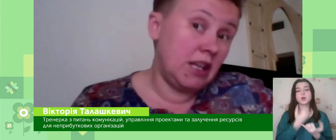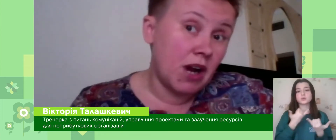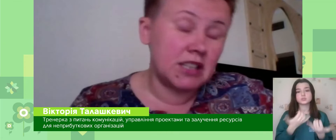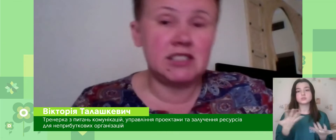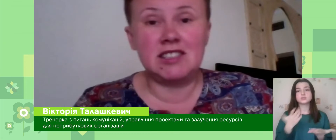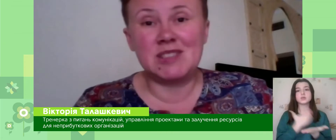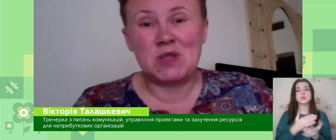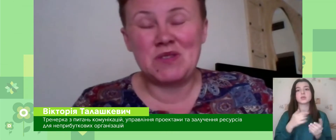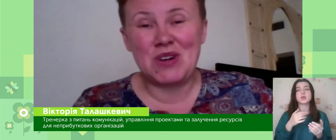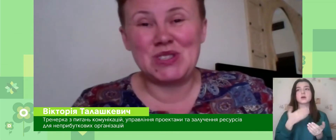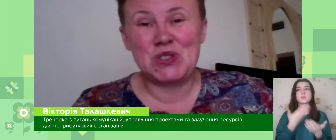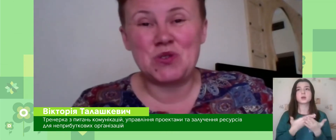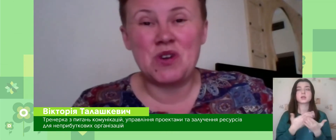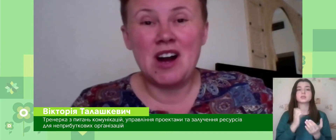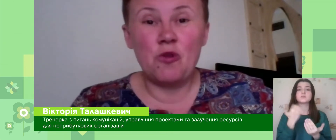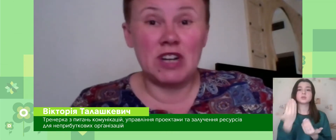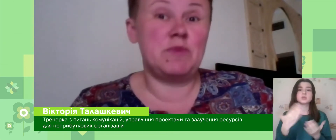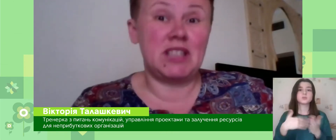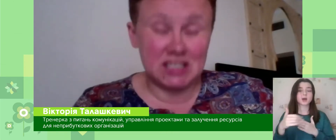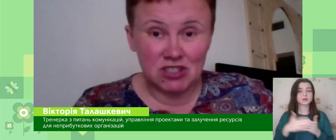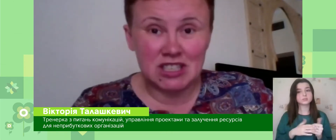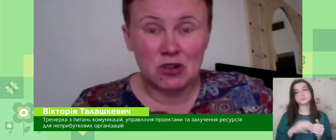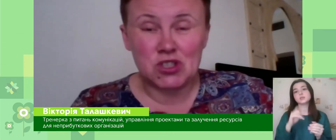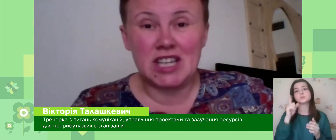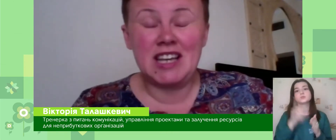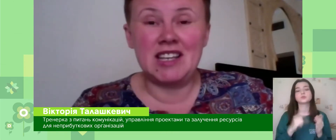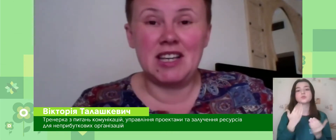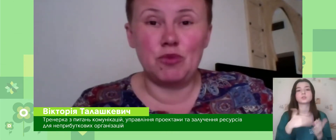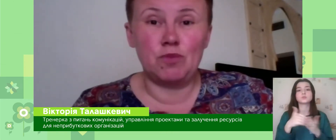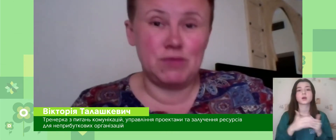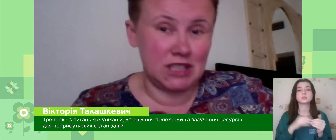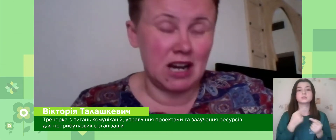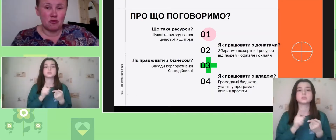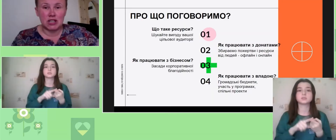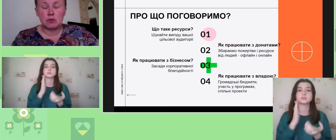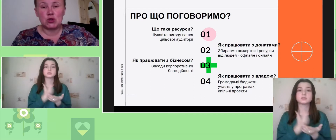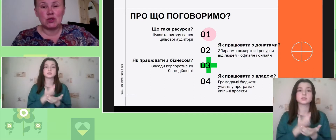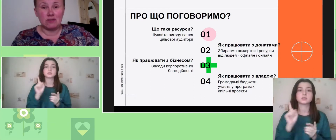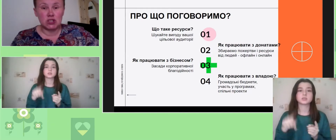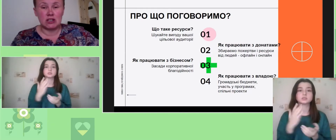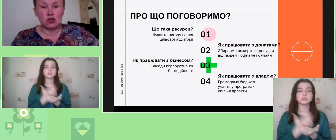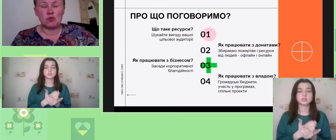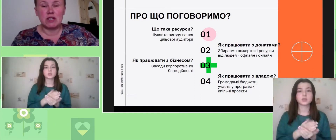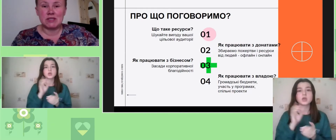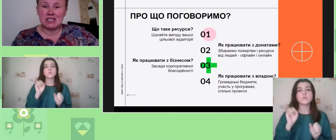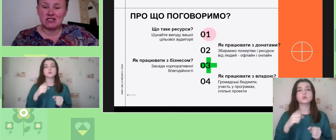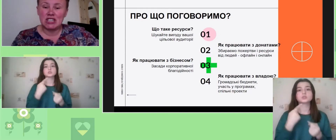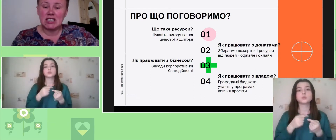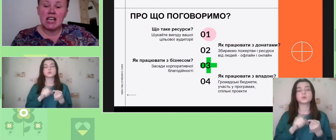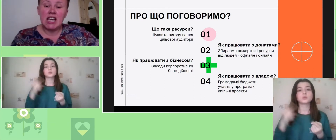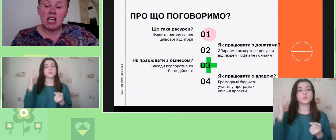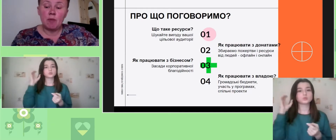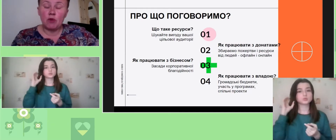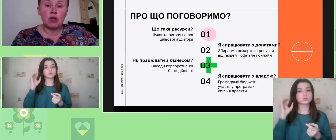моїй практиці. Я сподіваюся, що у вашій практиці вони також є, і було б цікаво про них почути, ви можете також про них писати в